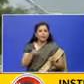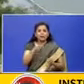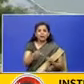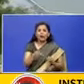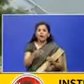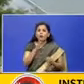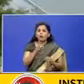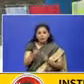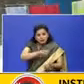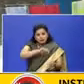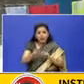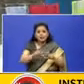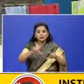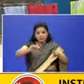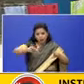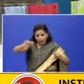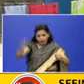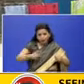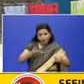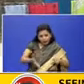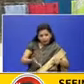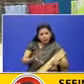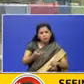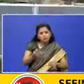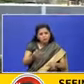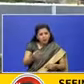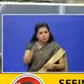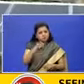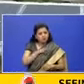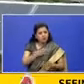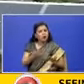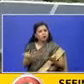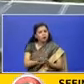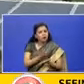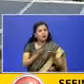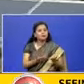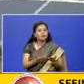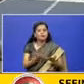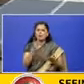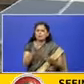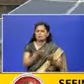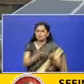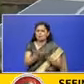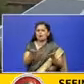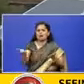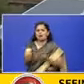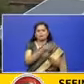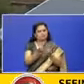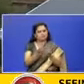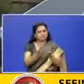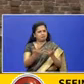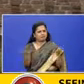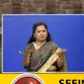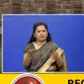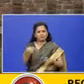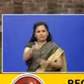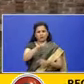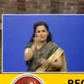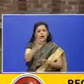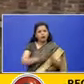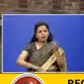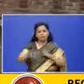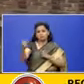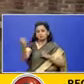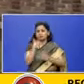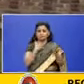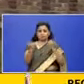का चेक आ रहा है। ये होता देख अब देश के बहुत से गांवों के लोग मुझे चिट्ठियां लिखकर कह